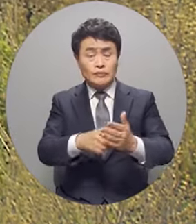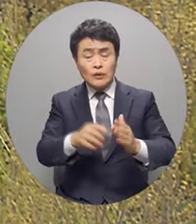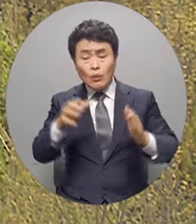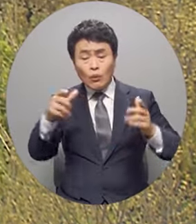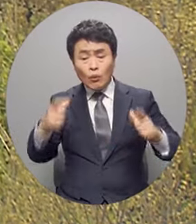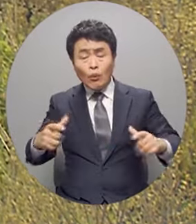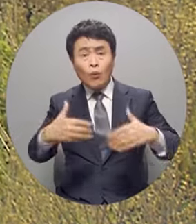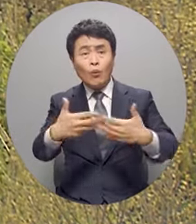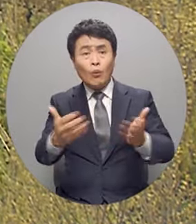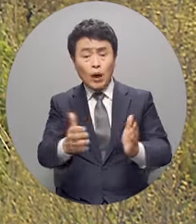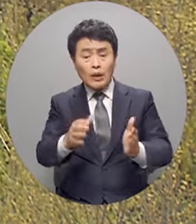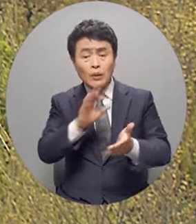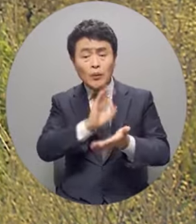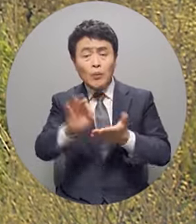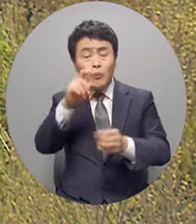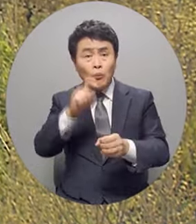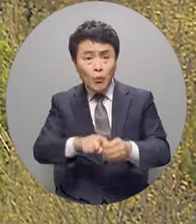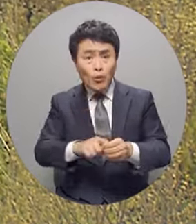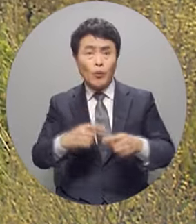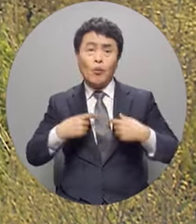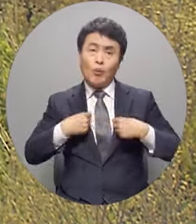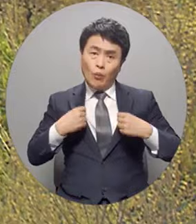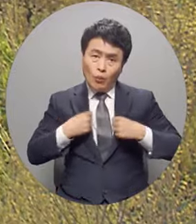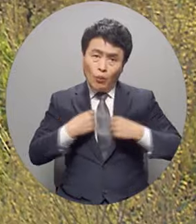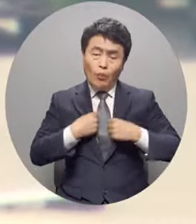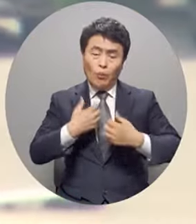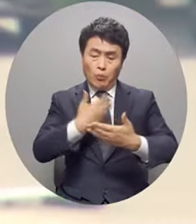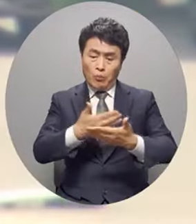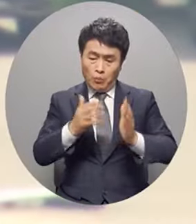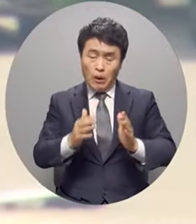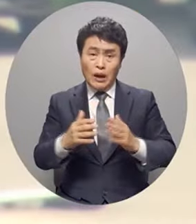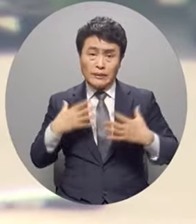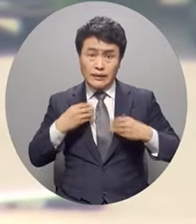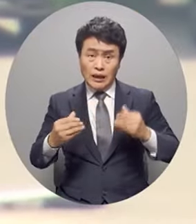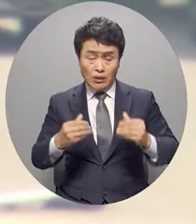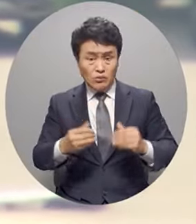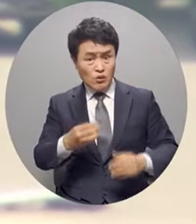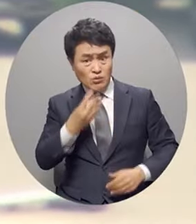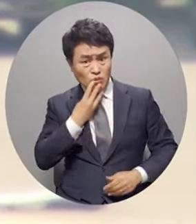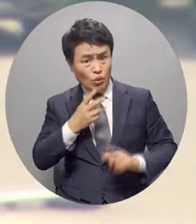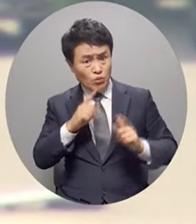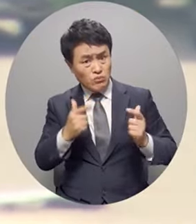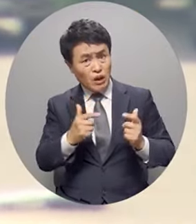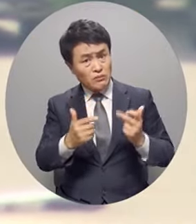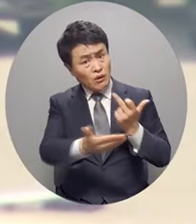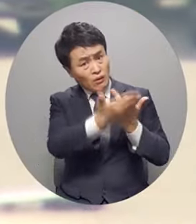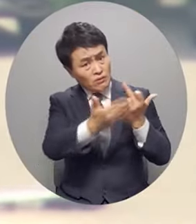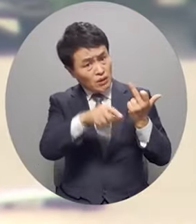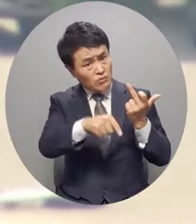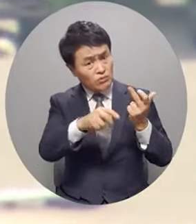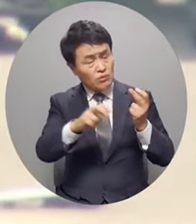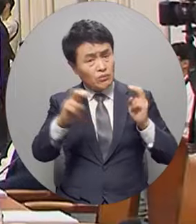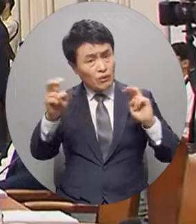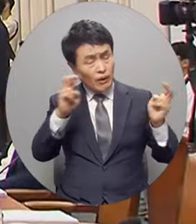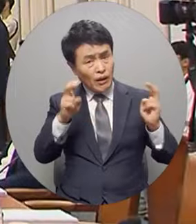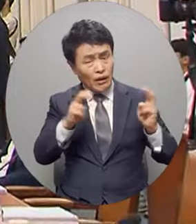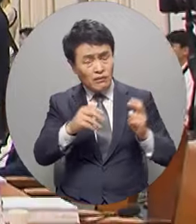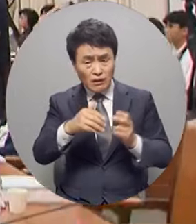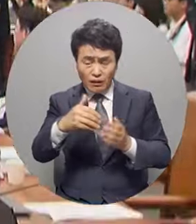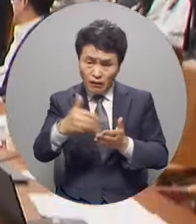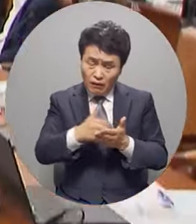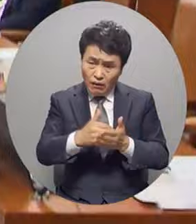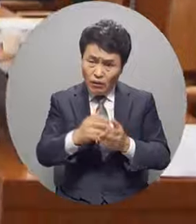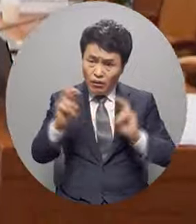용도는 드레스룸과 사우나였고 서울도 아닌 제주도의 한 영세업체가 공사를 진행했다는 거였습니다.